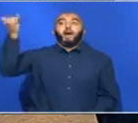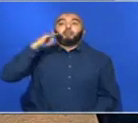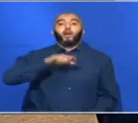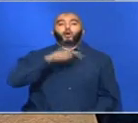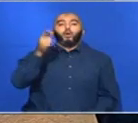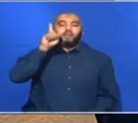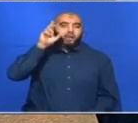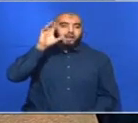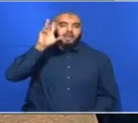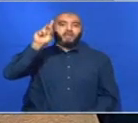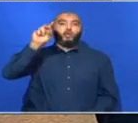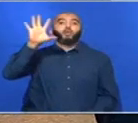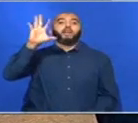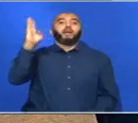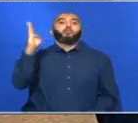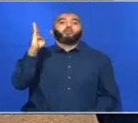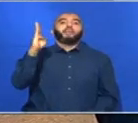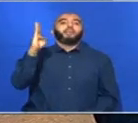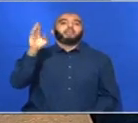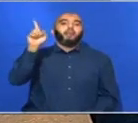وعليكم السلام ورحمه الله